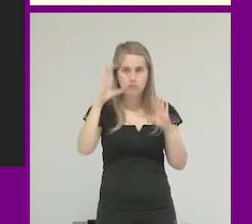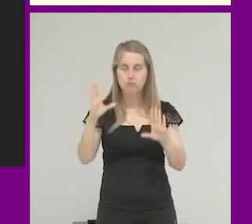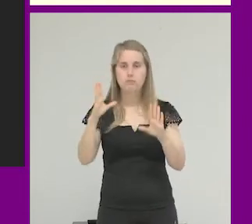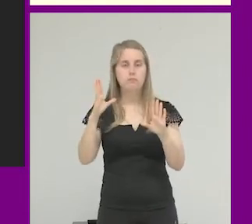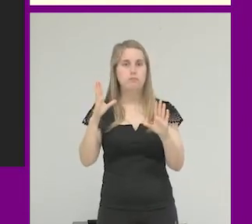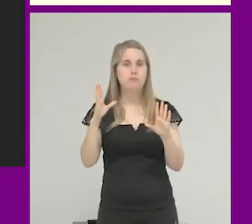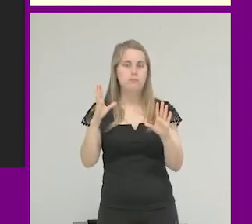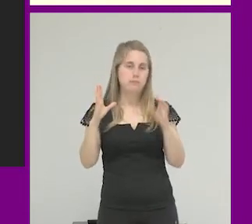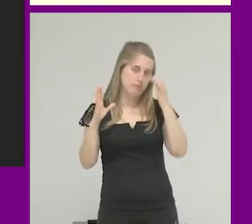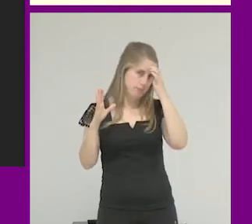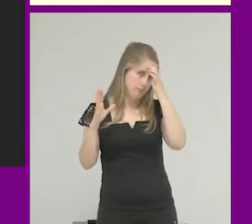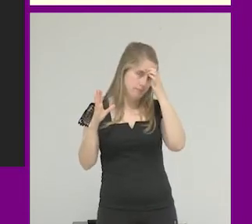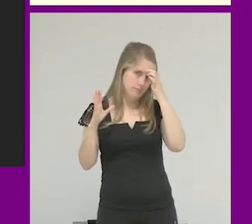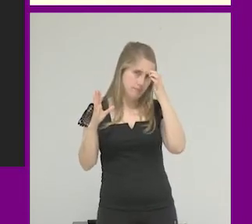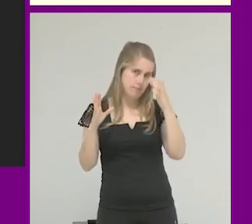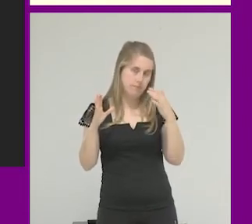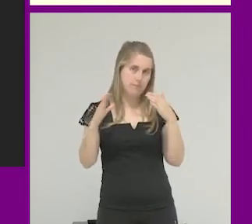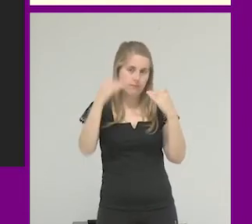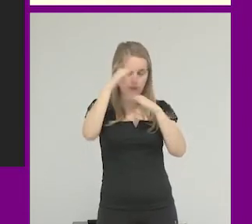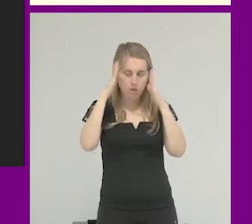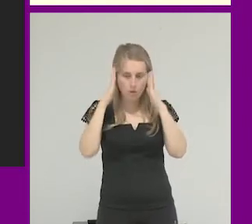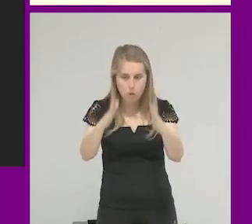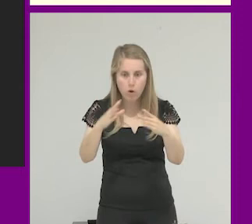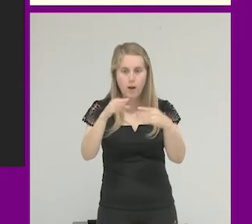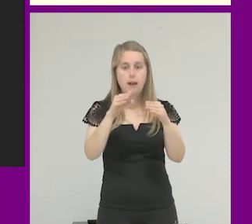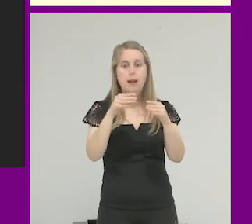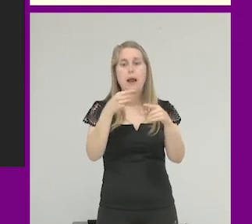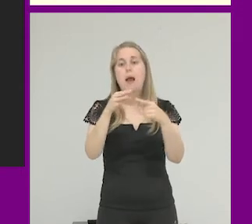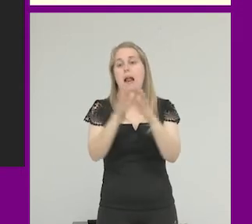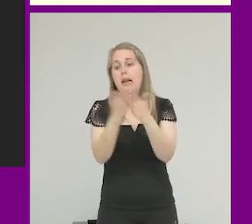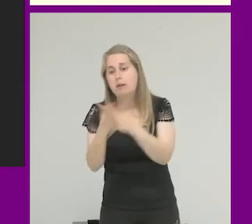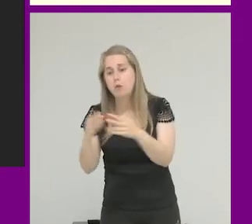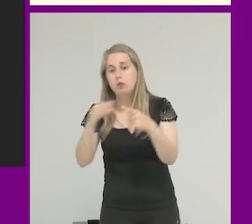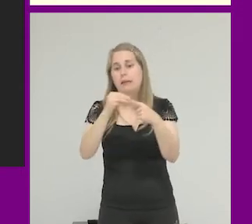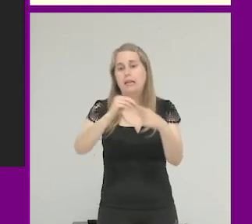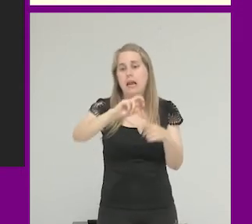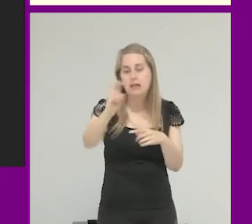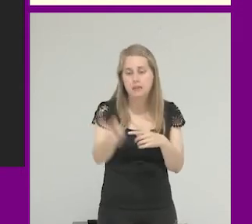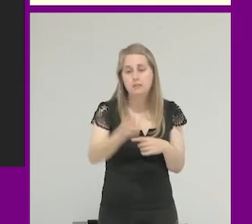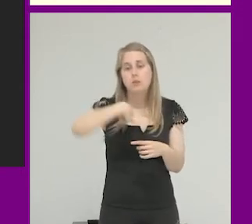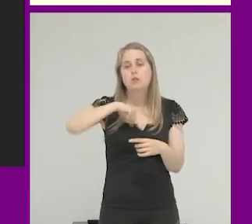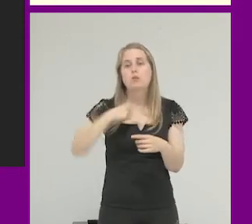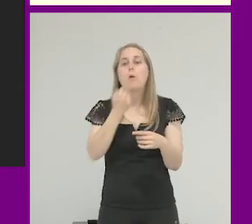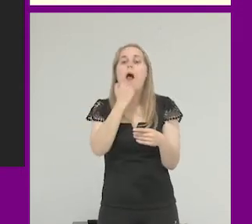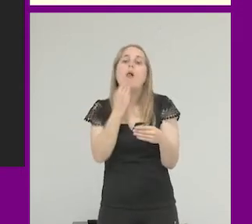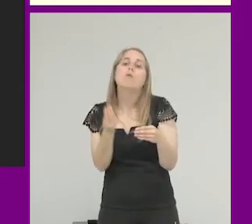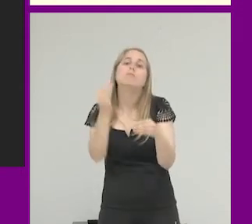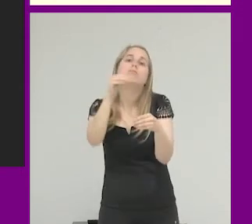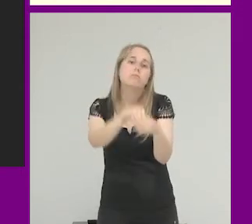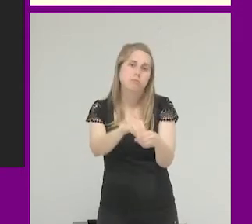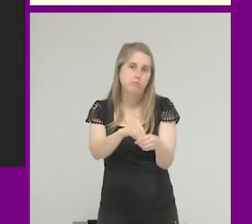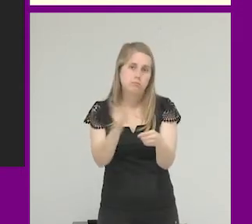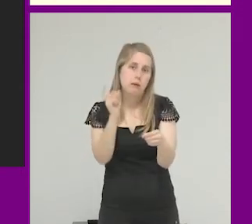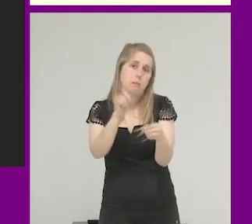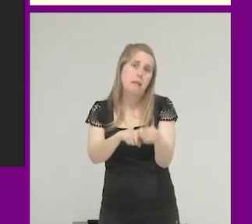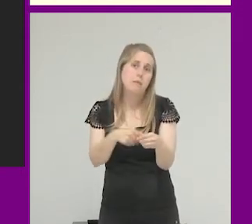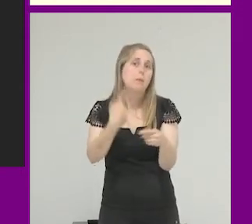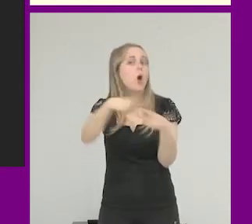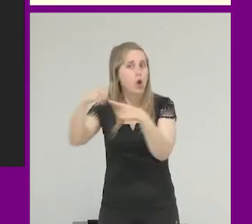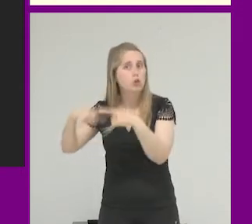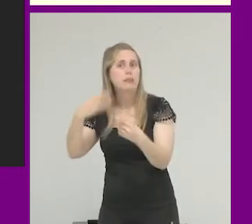jartzeko arreta material hauetan, ze da gure granito darena, gauza asko egin behar